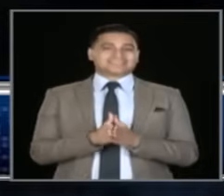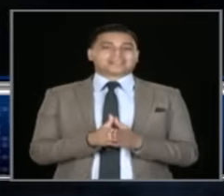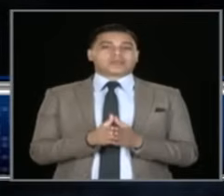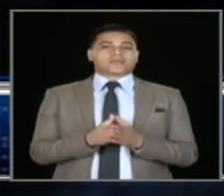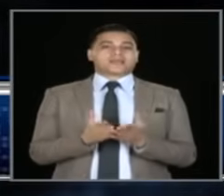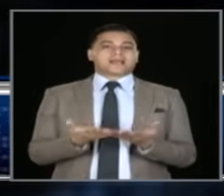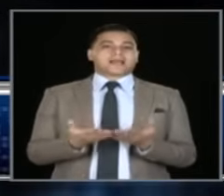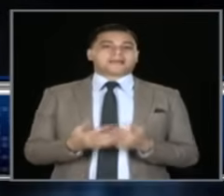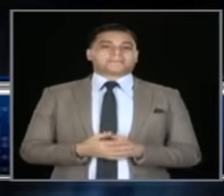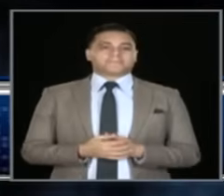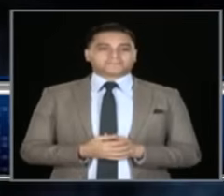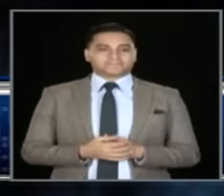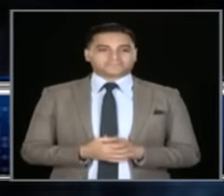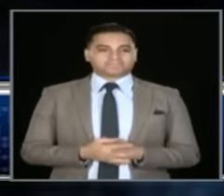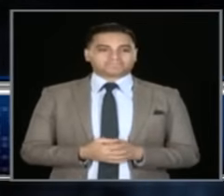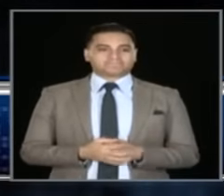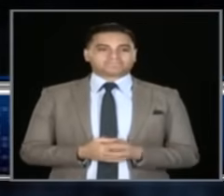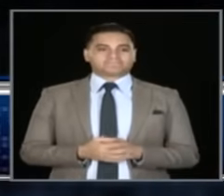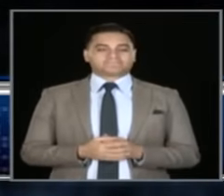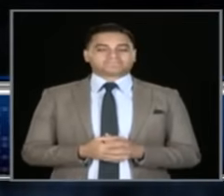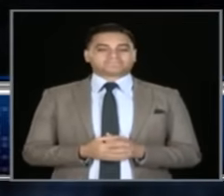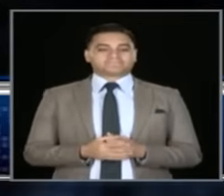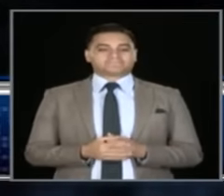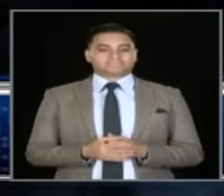240 يساوي كام؟